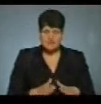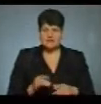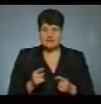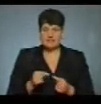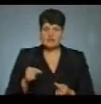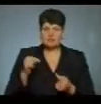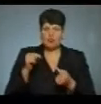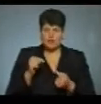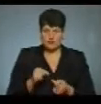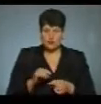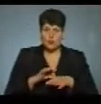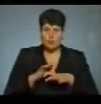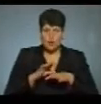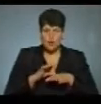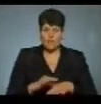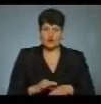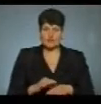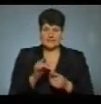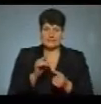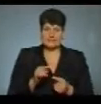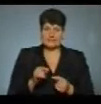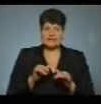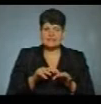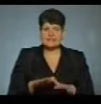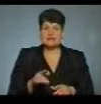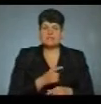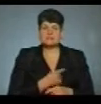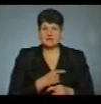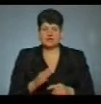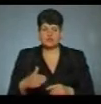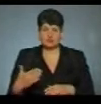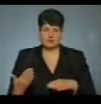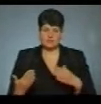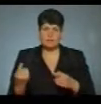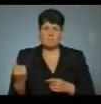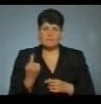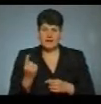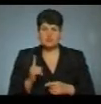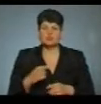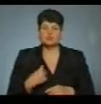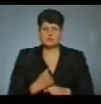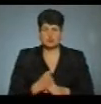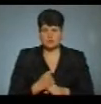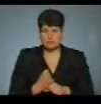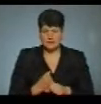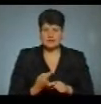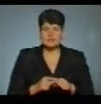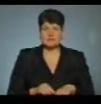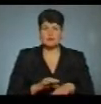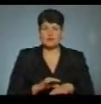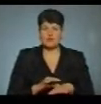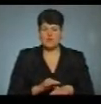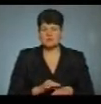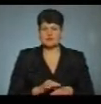відповідно проводяться такі дії з сторони медичних працівників. Ну, перше, що ми зробили, і ми це проводили, звичайно,